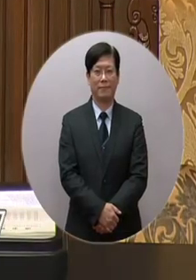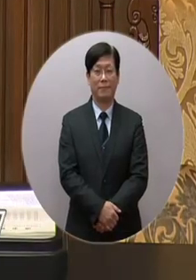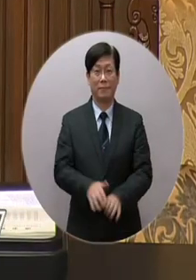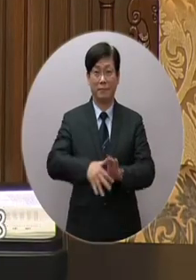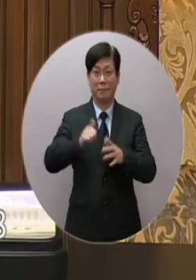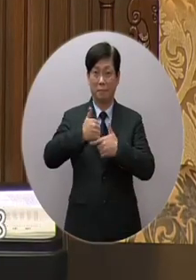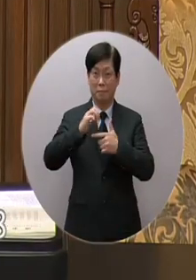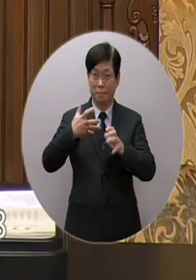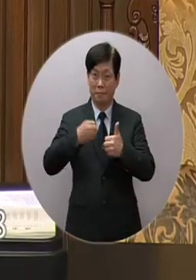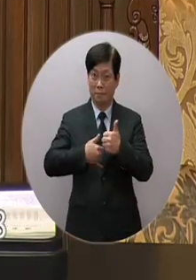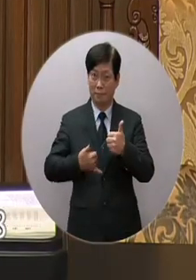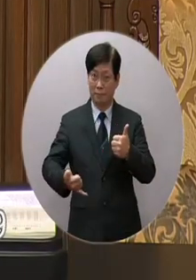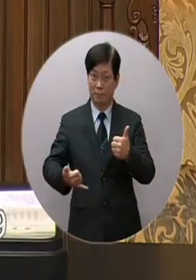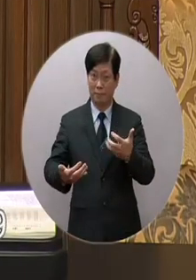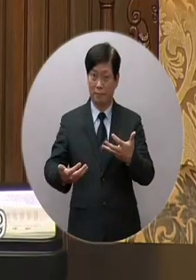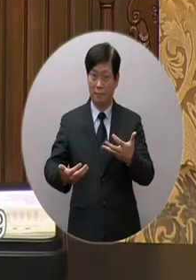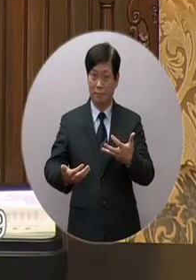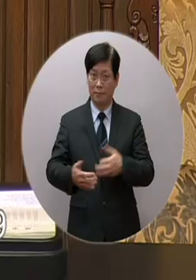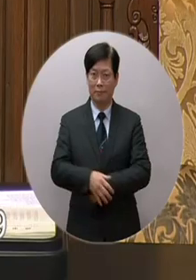刘委员建国，